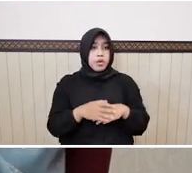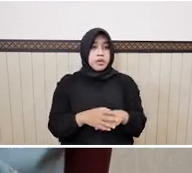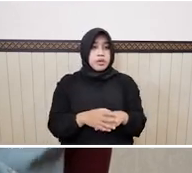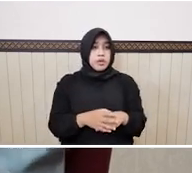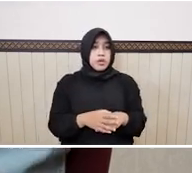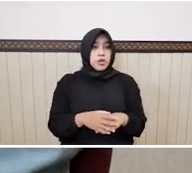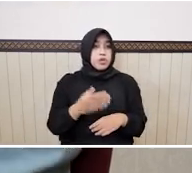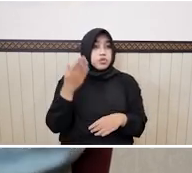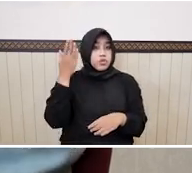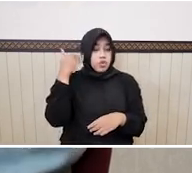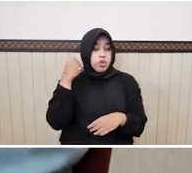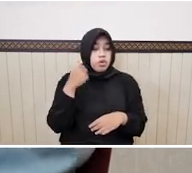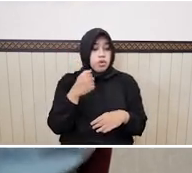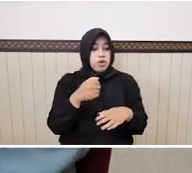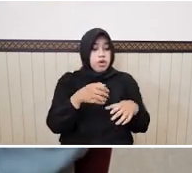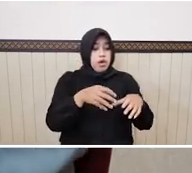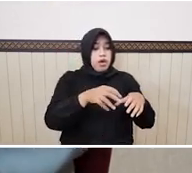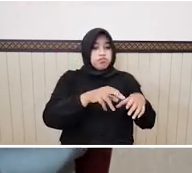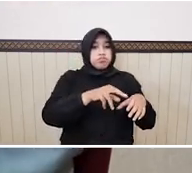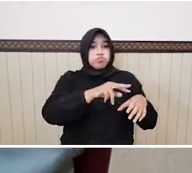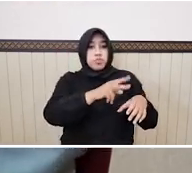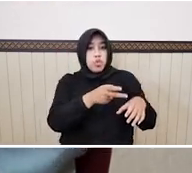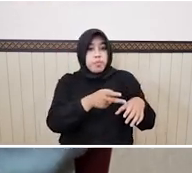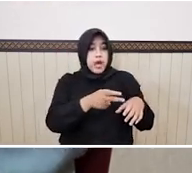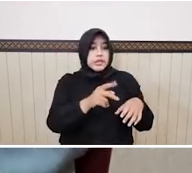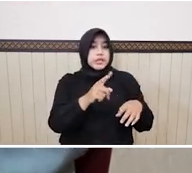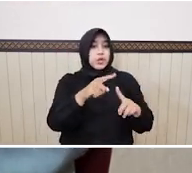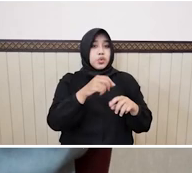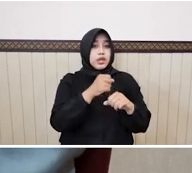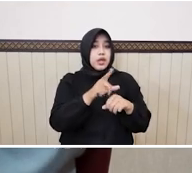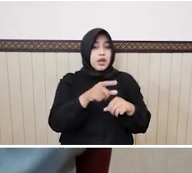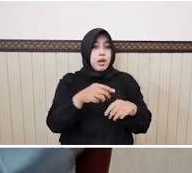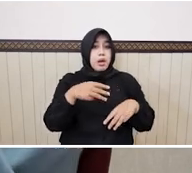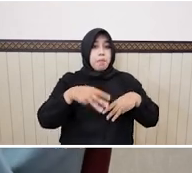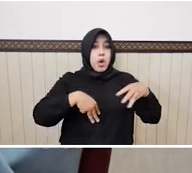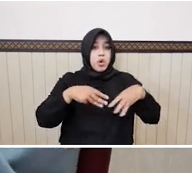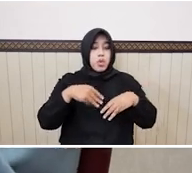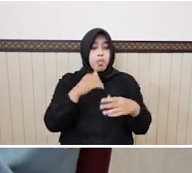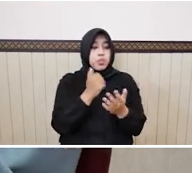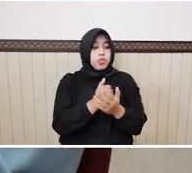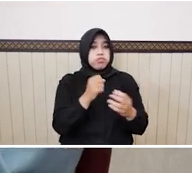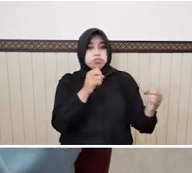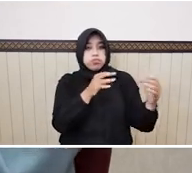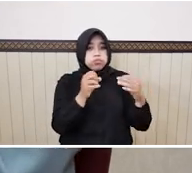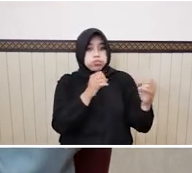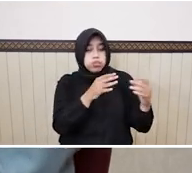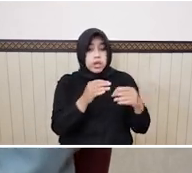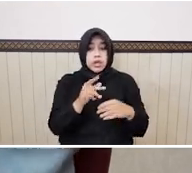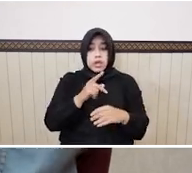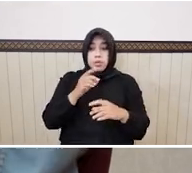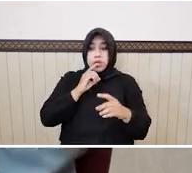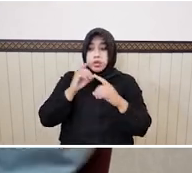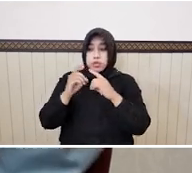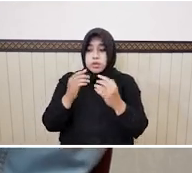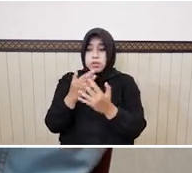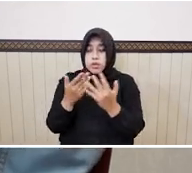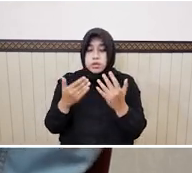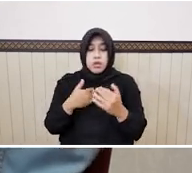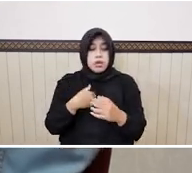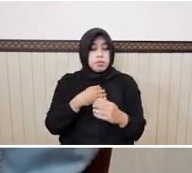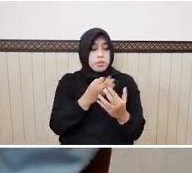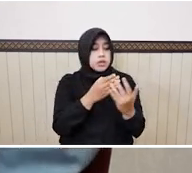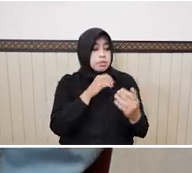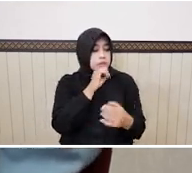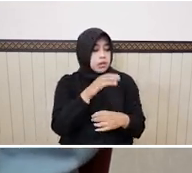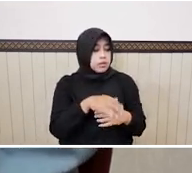1.0 saja ributnya Bukan main yuk kita ada disitu kemudian kita melakukan diskusi pada saat kita diskusi dengan warga mereka menyatakan begini